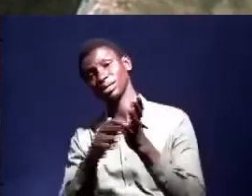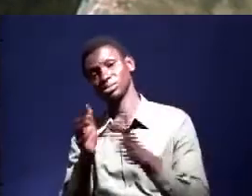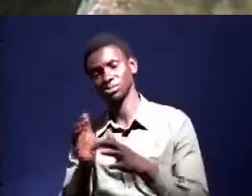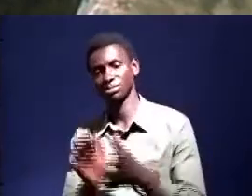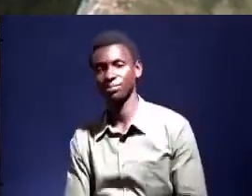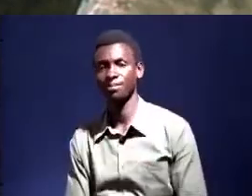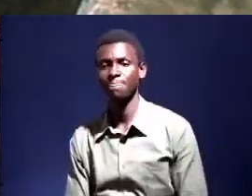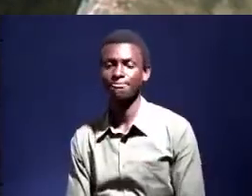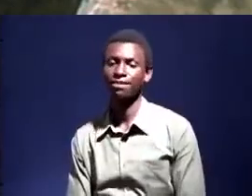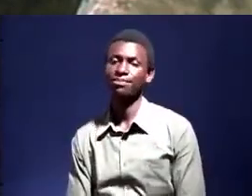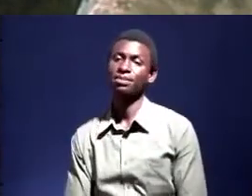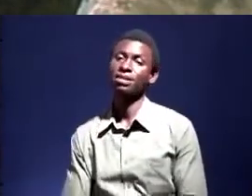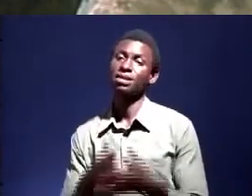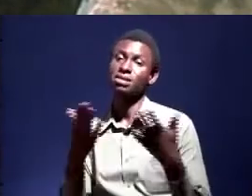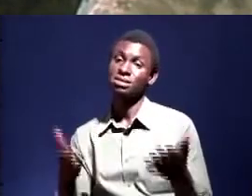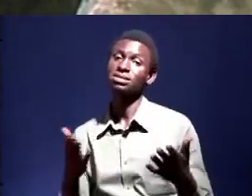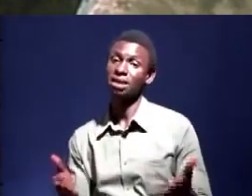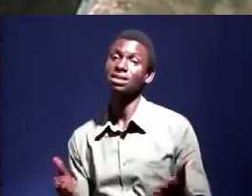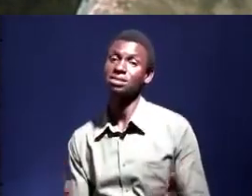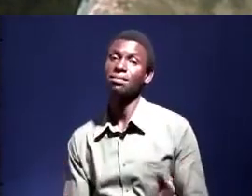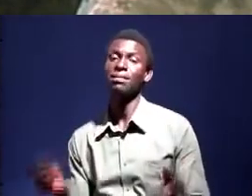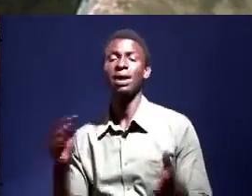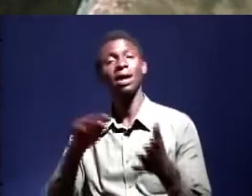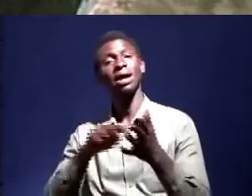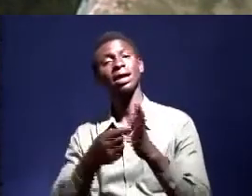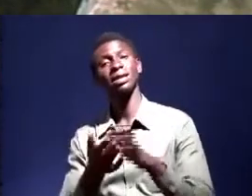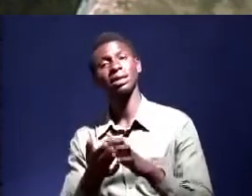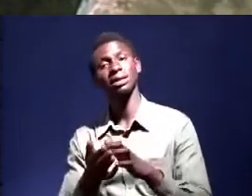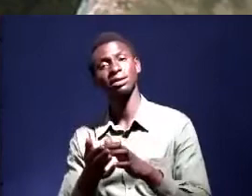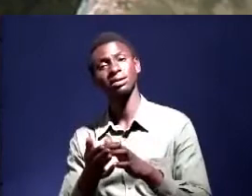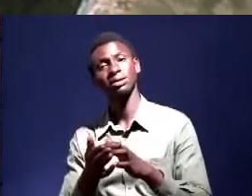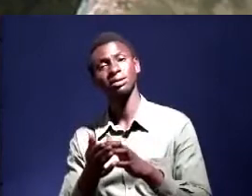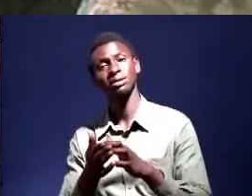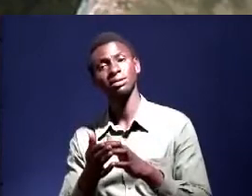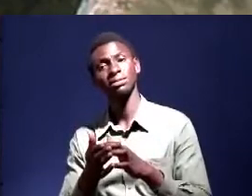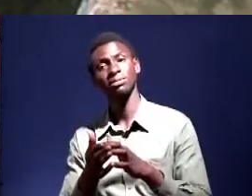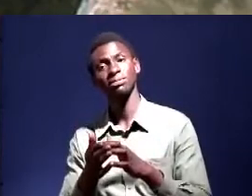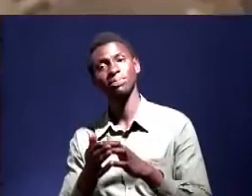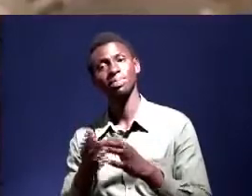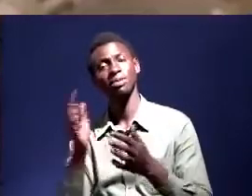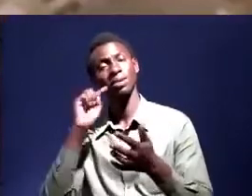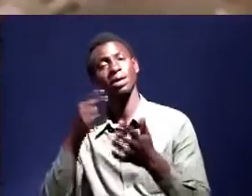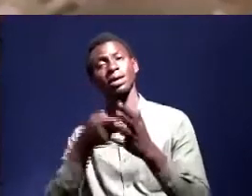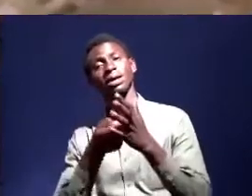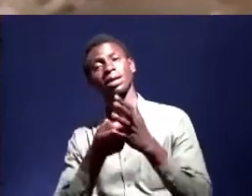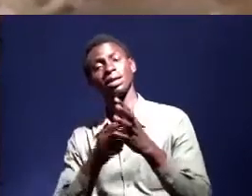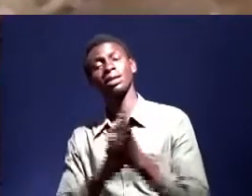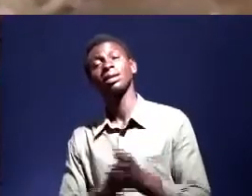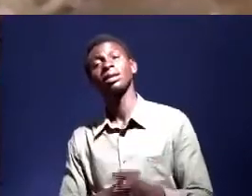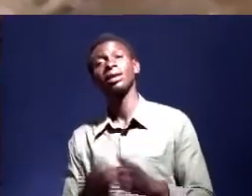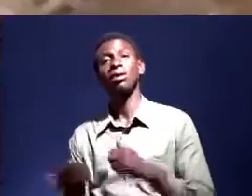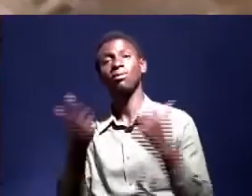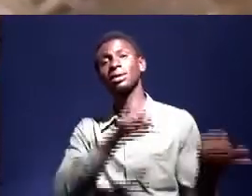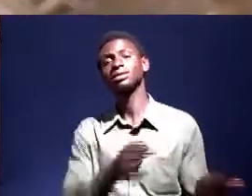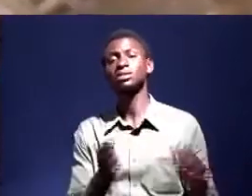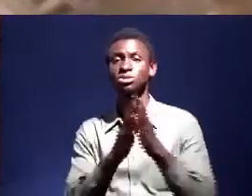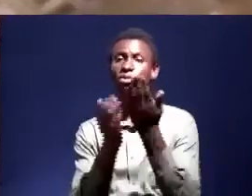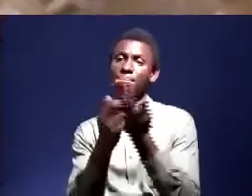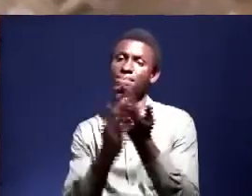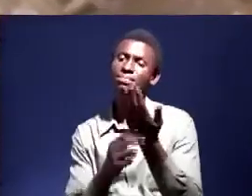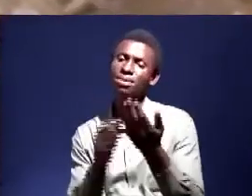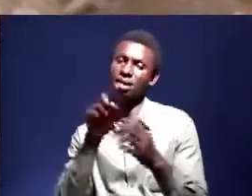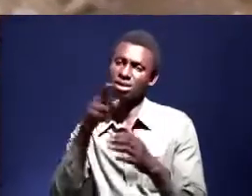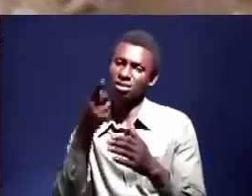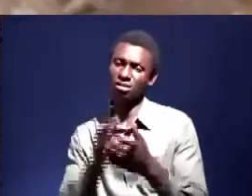baptism? Sasa maana ya ubatizo wa kibiblia ni nini? Baptism. Ubatizo. The Bible says in Romans 6 verse 3 and 4. Biblia